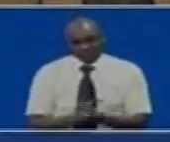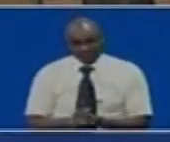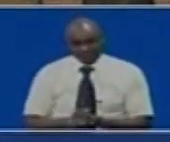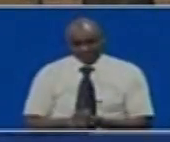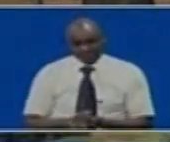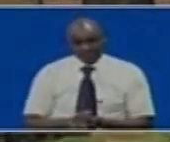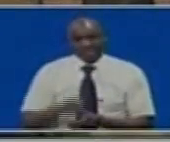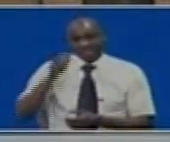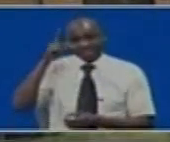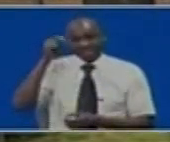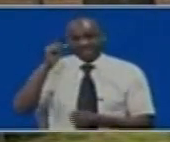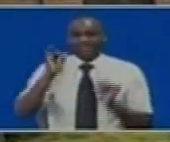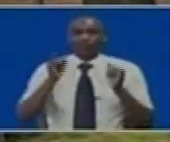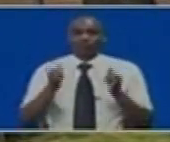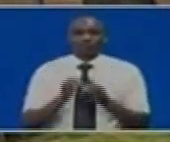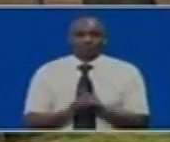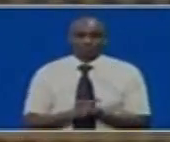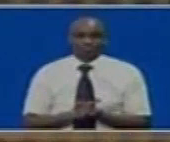Namaswa, KTN News.